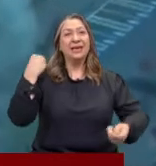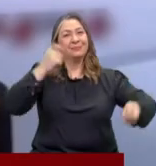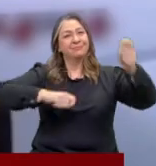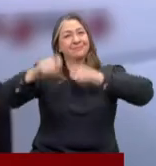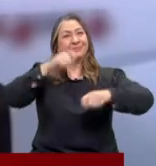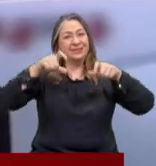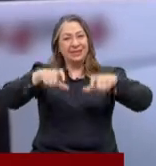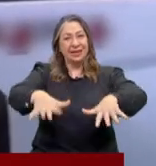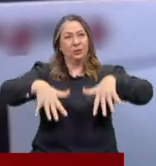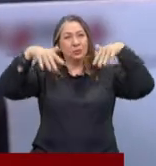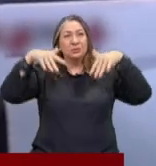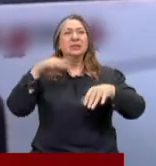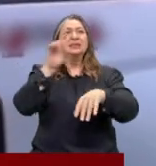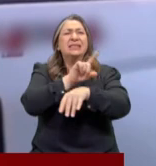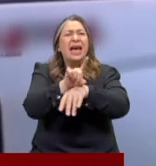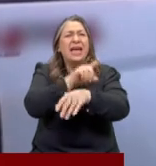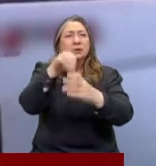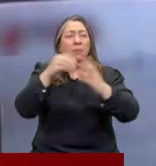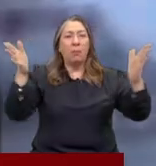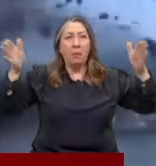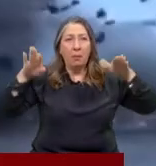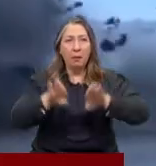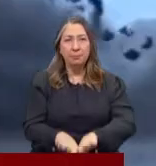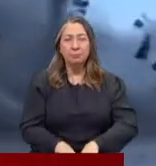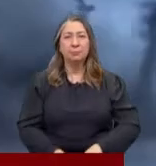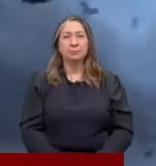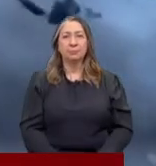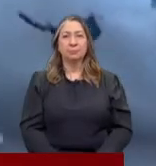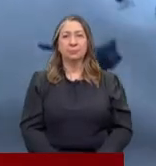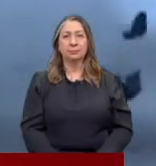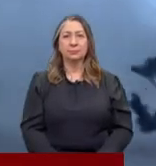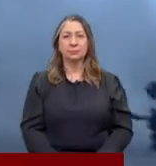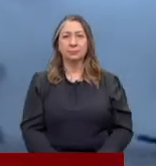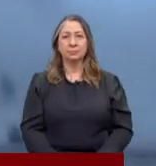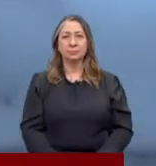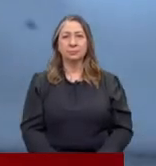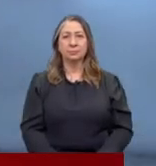Yenilenecek stadyum tribünü saniyeler içinde böyle yıkıldı.